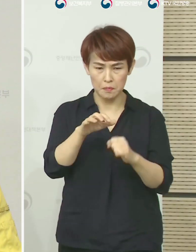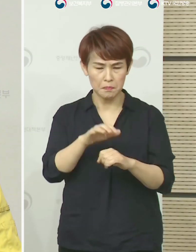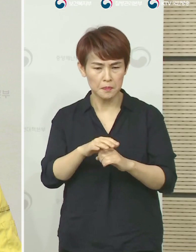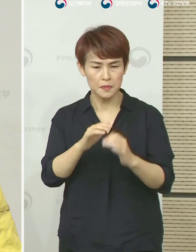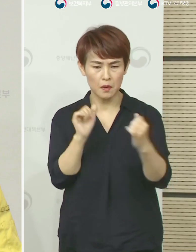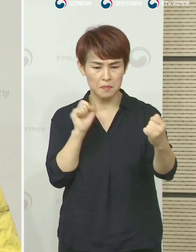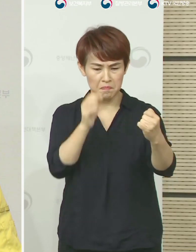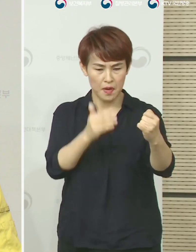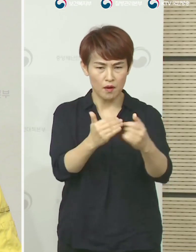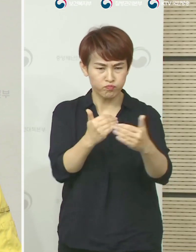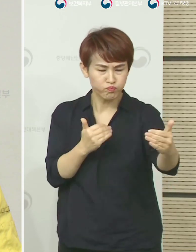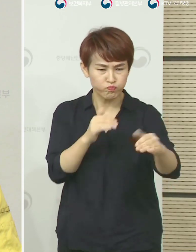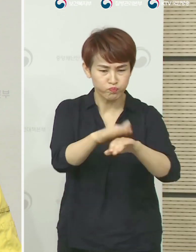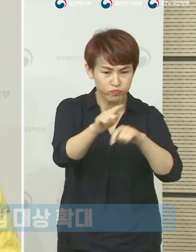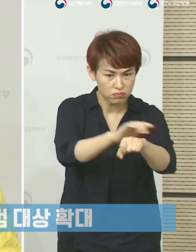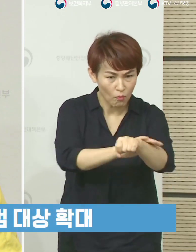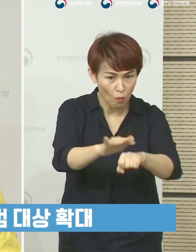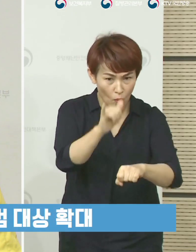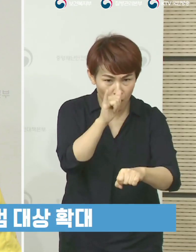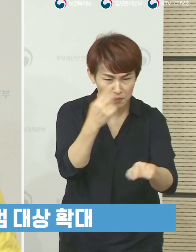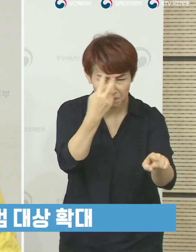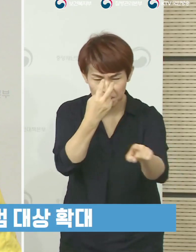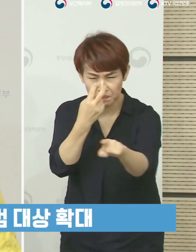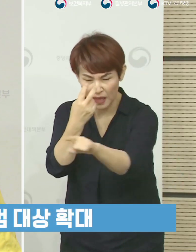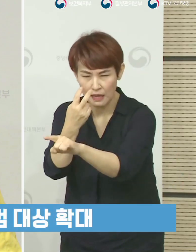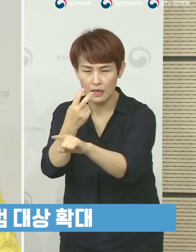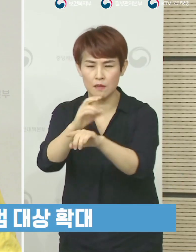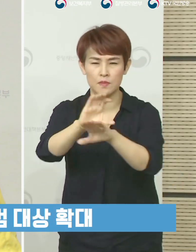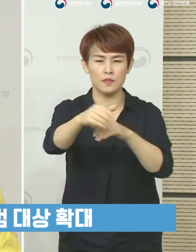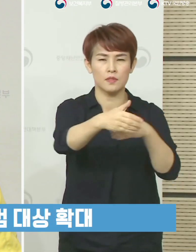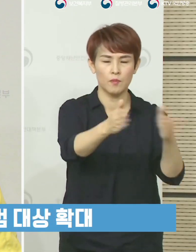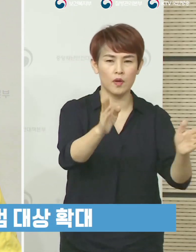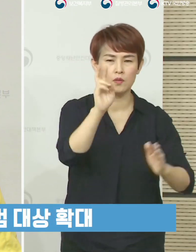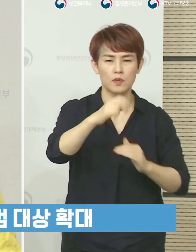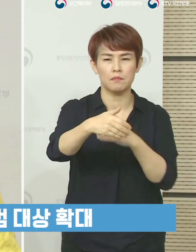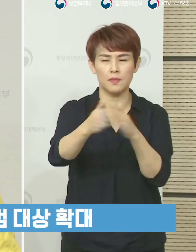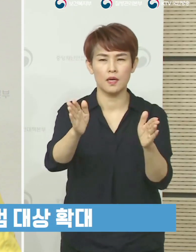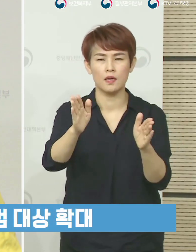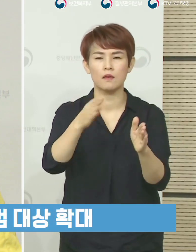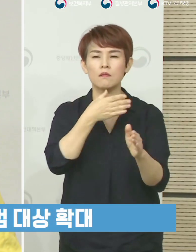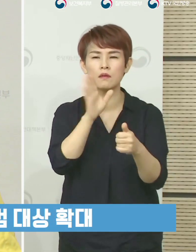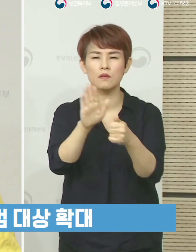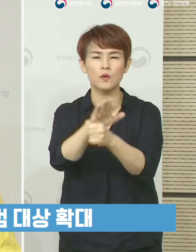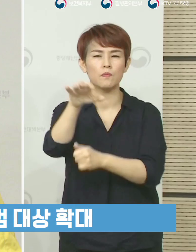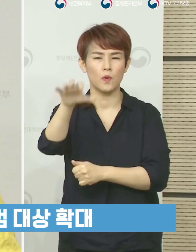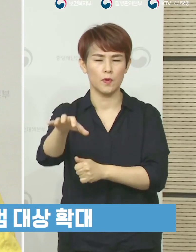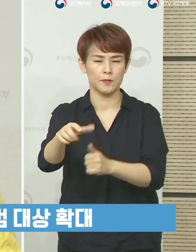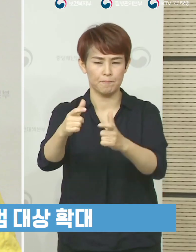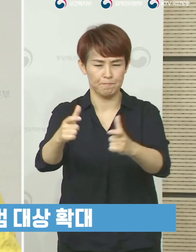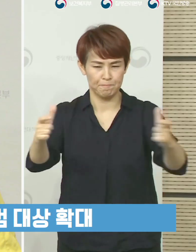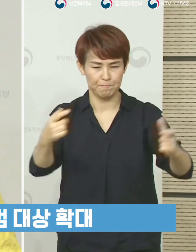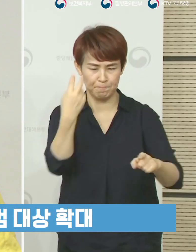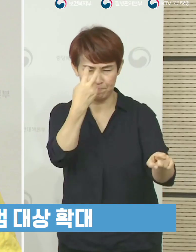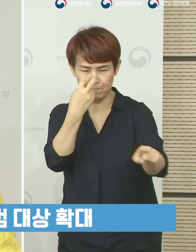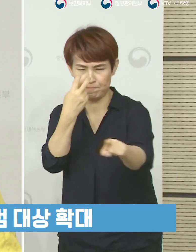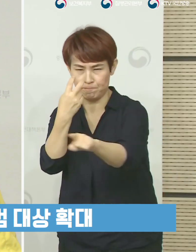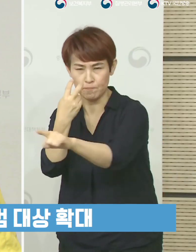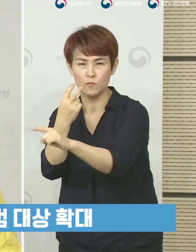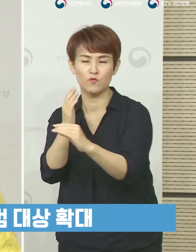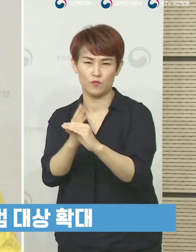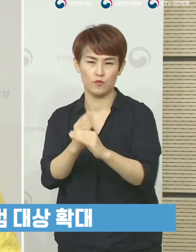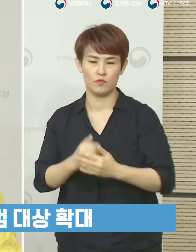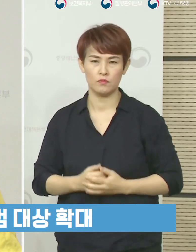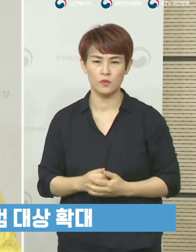결과 모든 지자체에서 점검 대상을 PC방, 노래방, 요양원 등으로 넓혀 방역지침 이행 여부를 점검하고